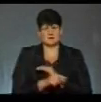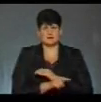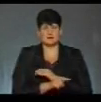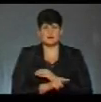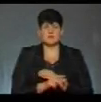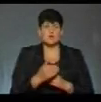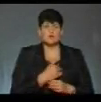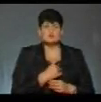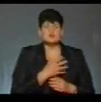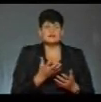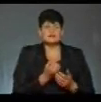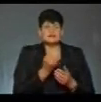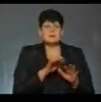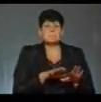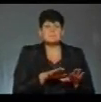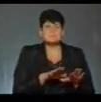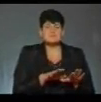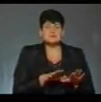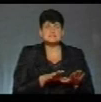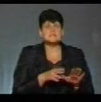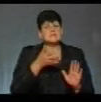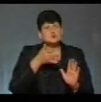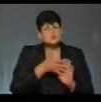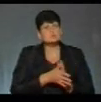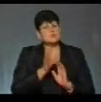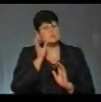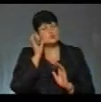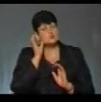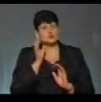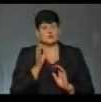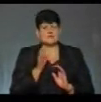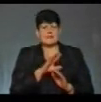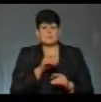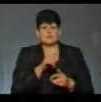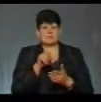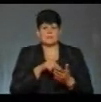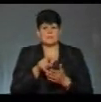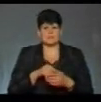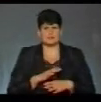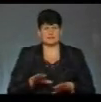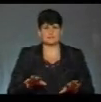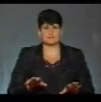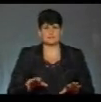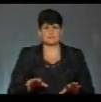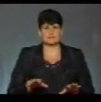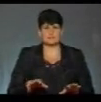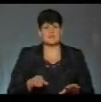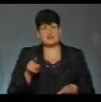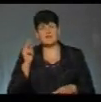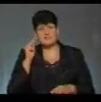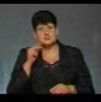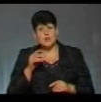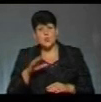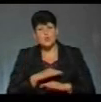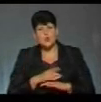десь хоче знайти безпечне місце, хтось її де зрозуміють, послухають і не будуть задавати питання, типу, чи ти вивчила уроки,